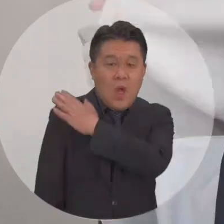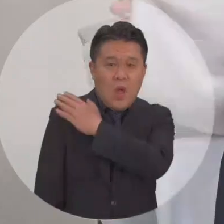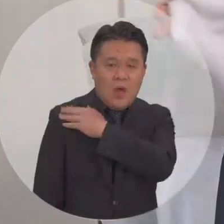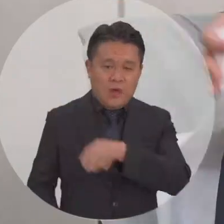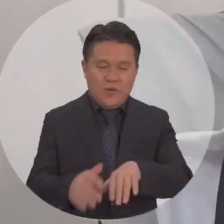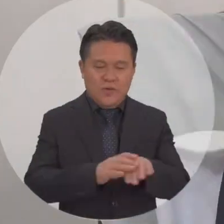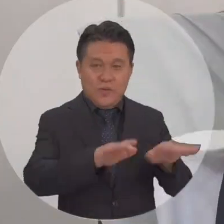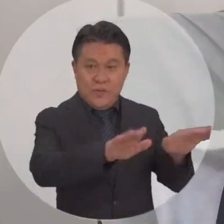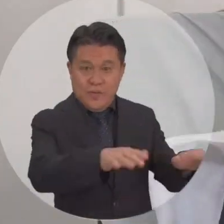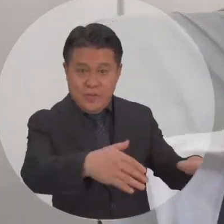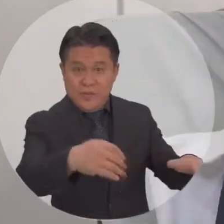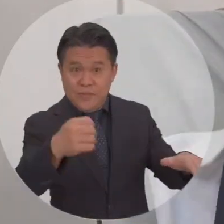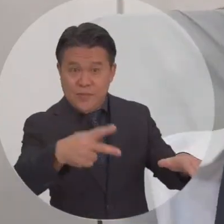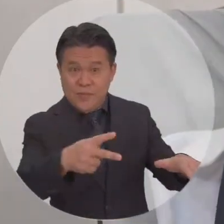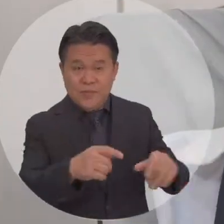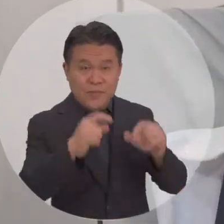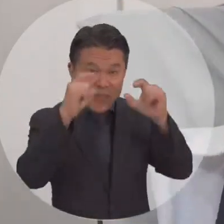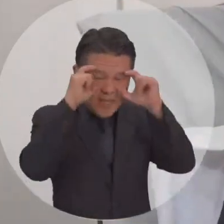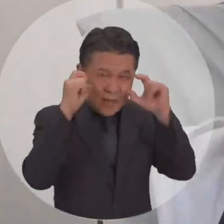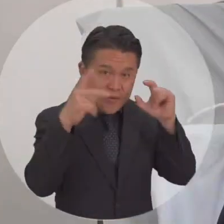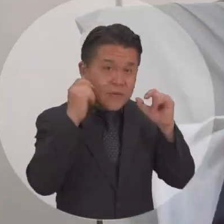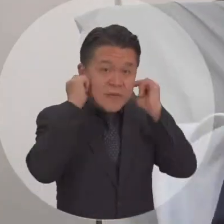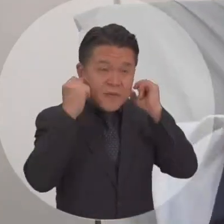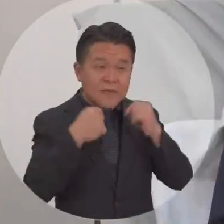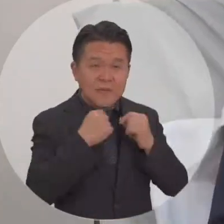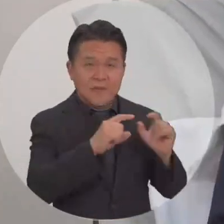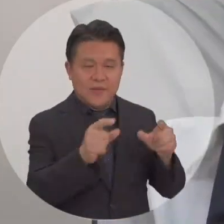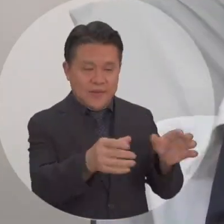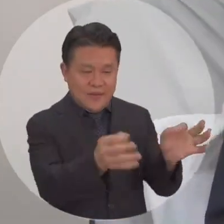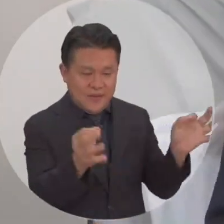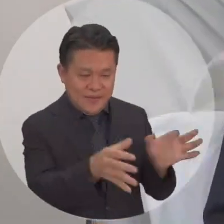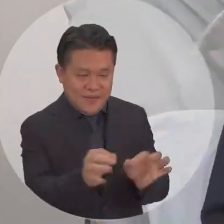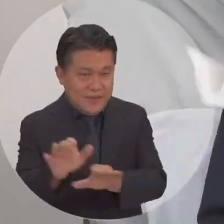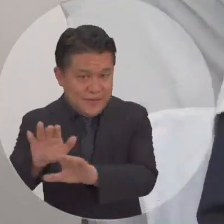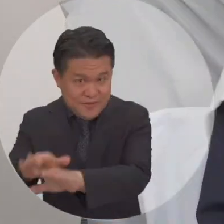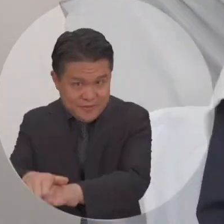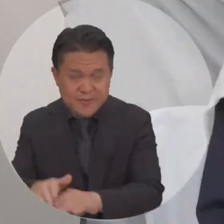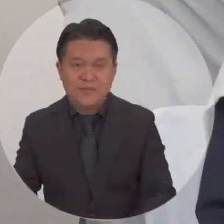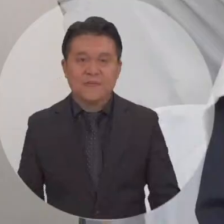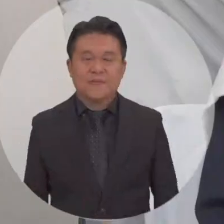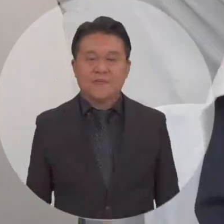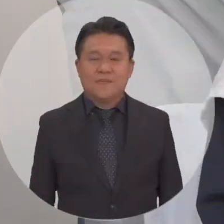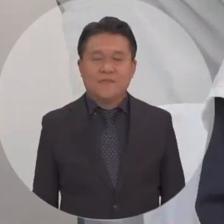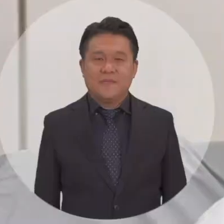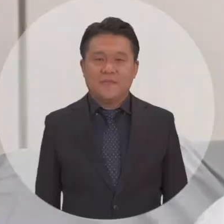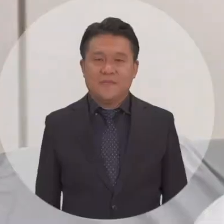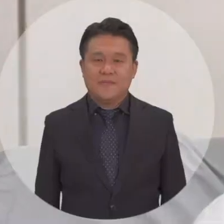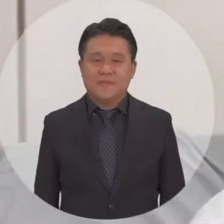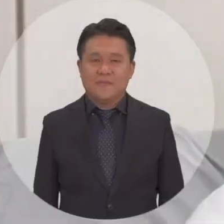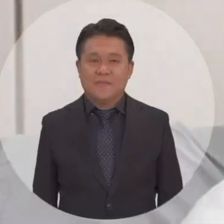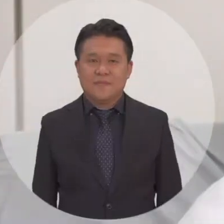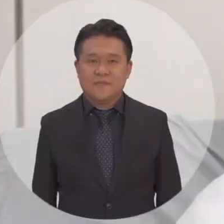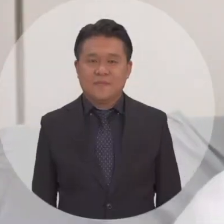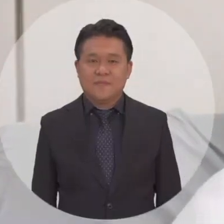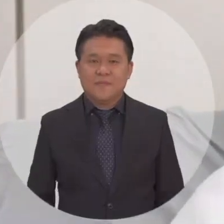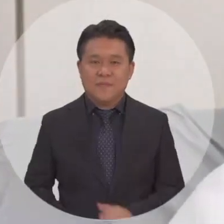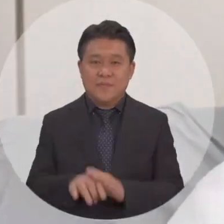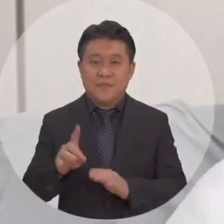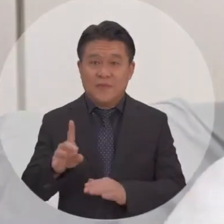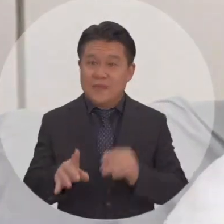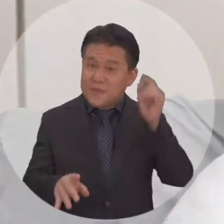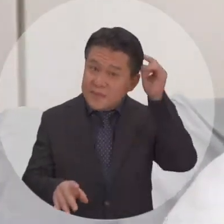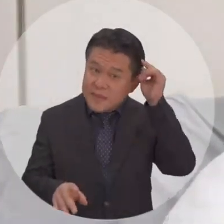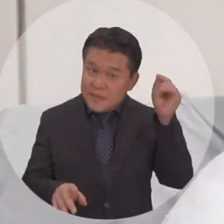대상자의 어깨에 수건을 덮고 안경이나 착용하고 있는 액세서리 등은 제거합니다. 한